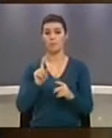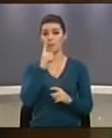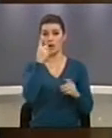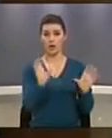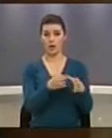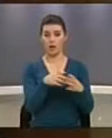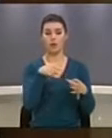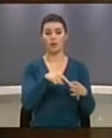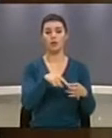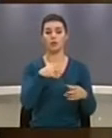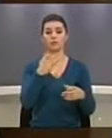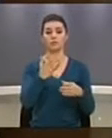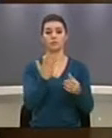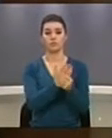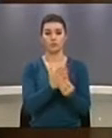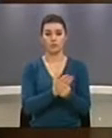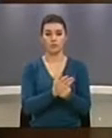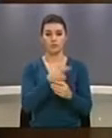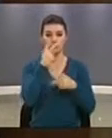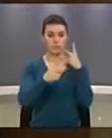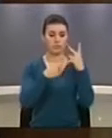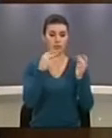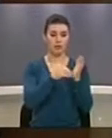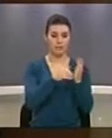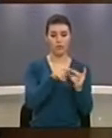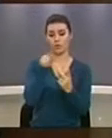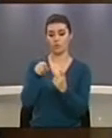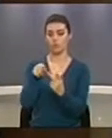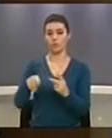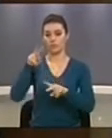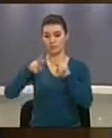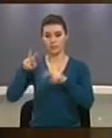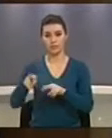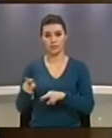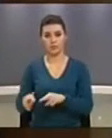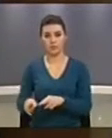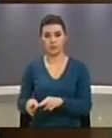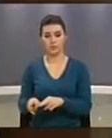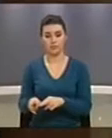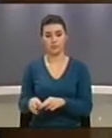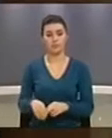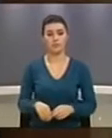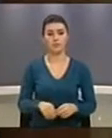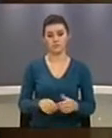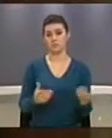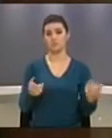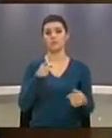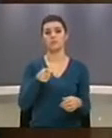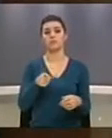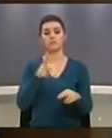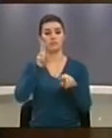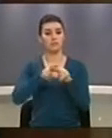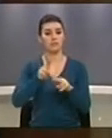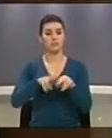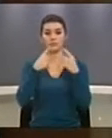për kërkesat pronësore dhe i dyti, Komisioni për verifikim dhe vendosje për prona. Mirë po autorizimet dhe